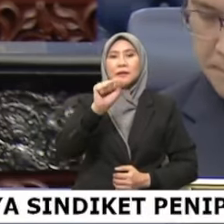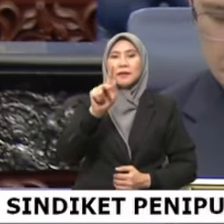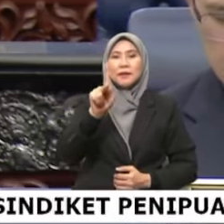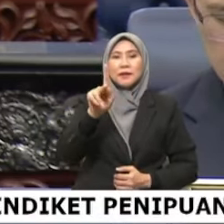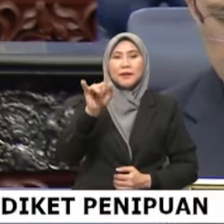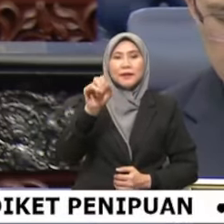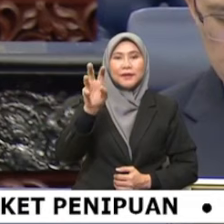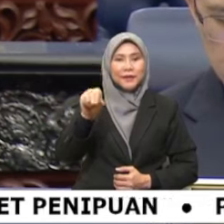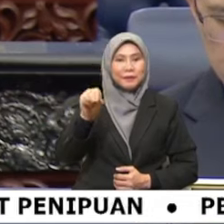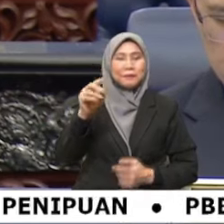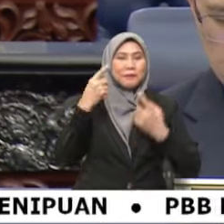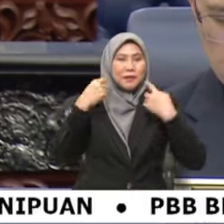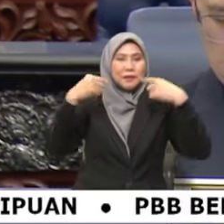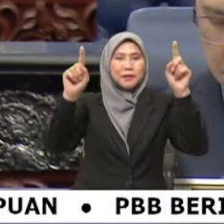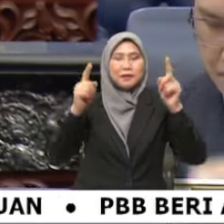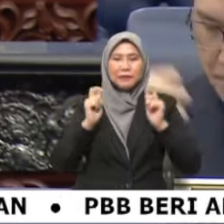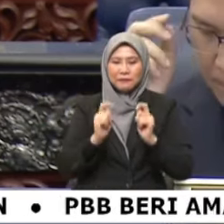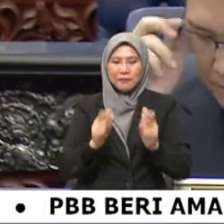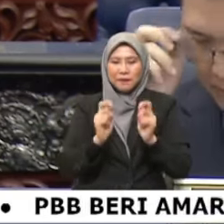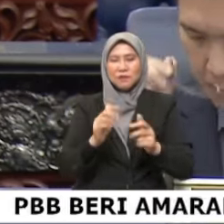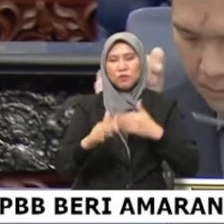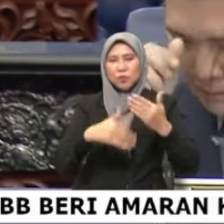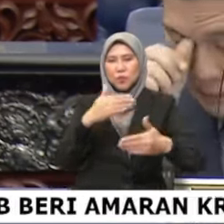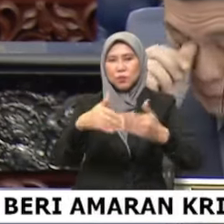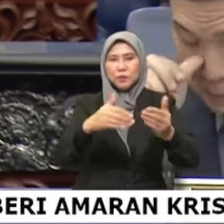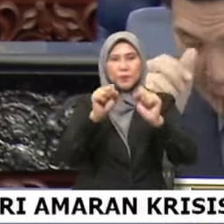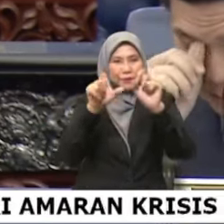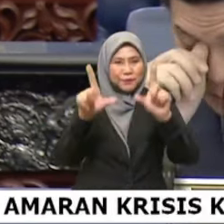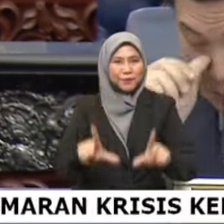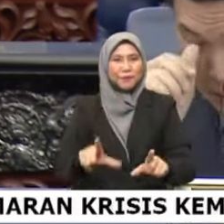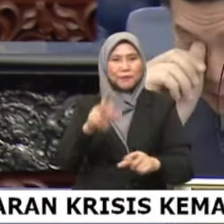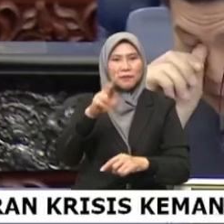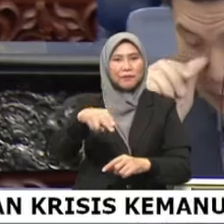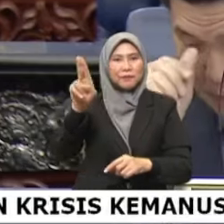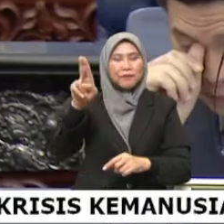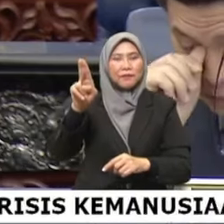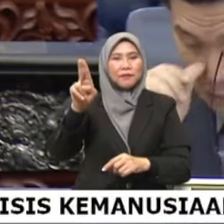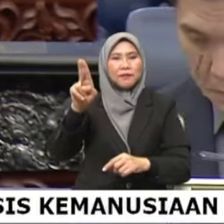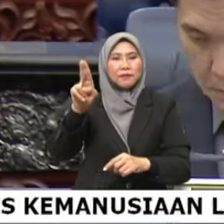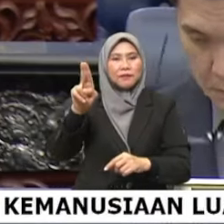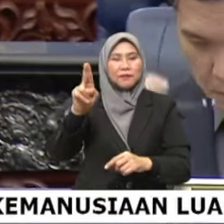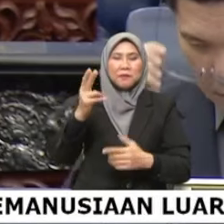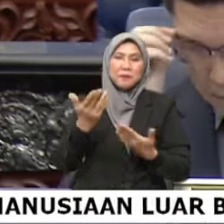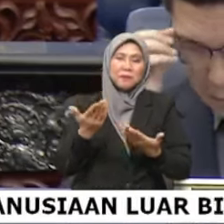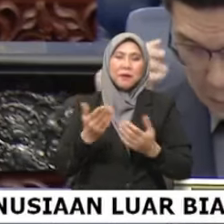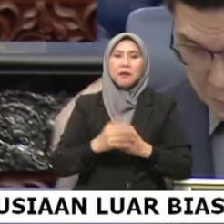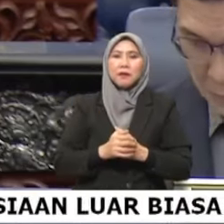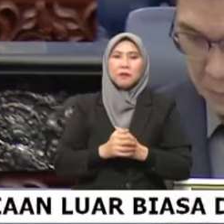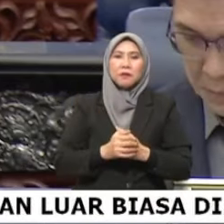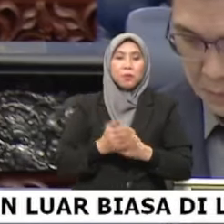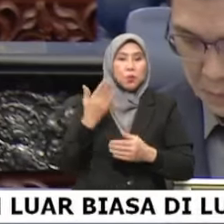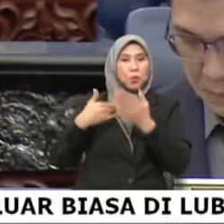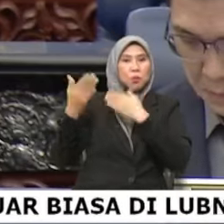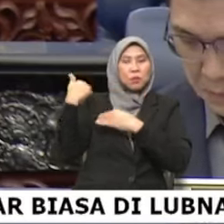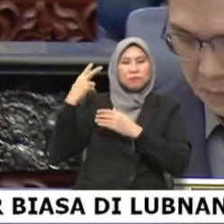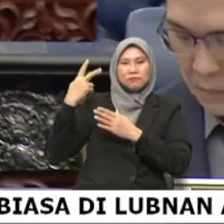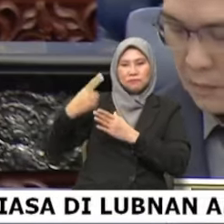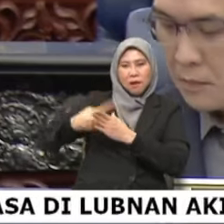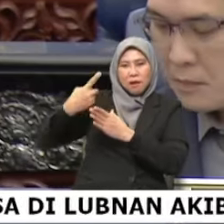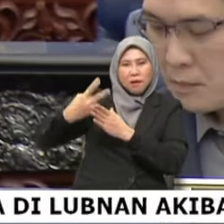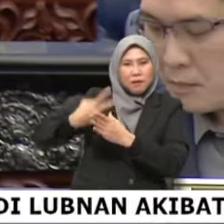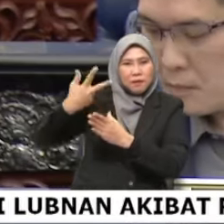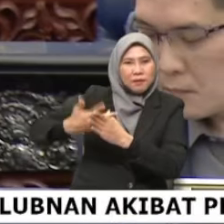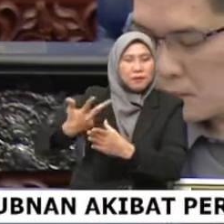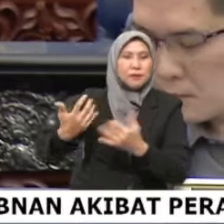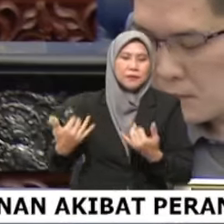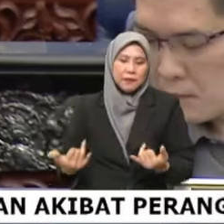berjaya mempercepatkan sijil halal ini daripada beberapa bulan sehingga kepada 30 hari. Dan ini